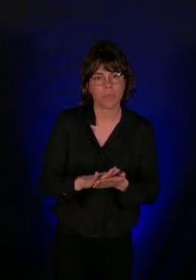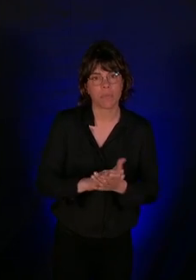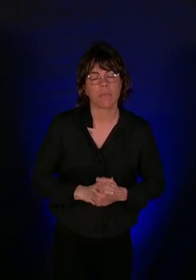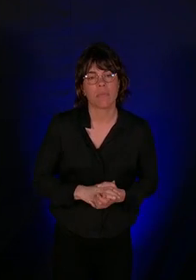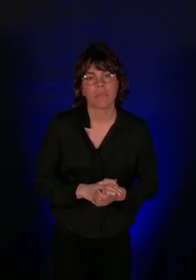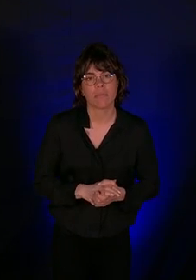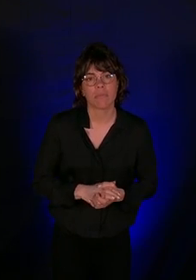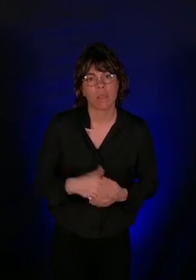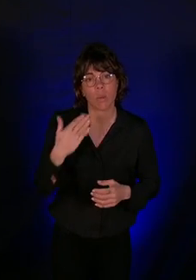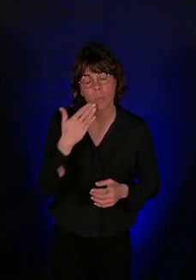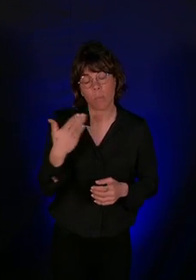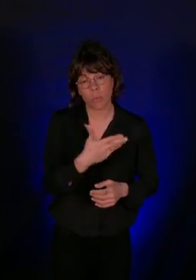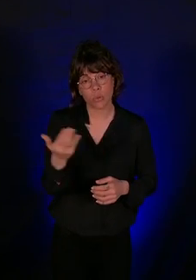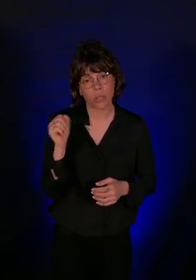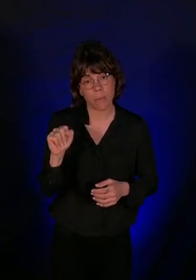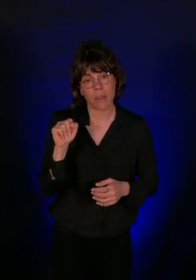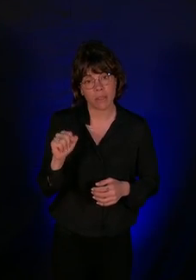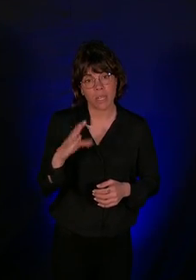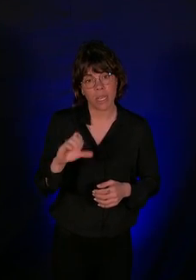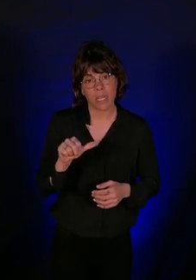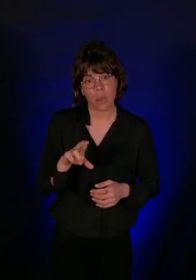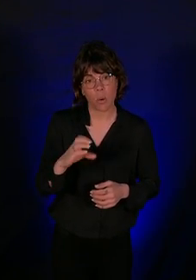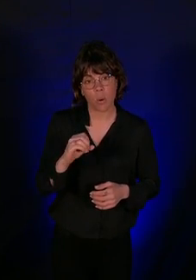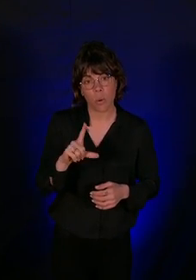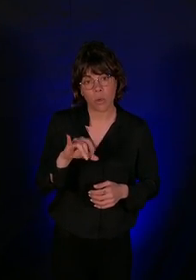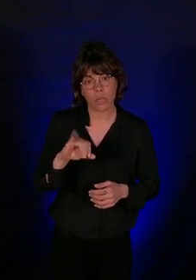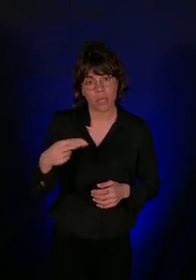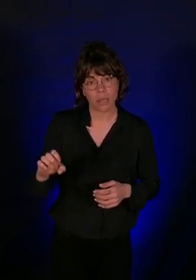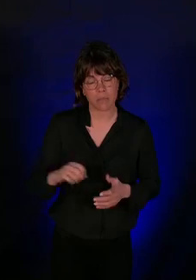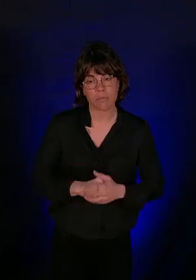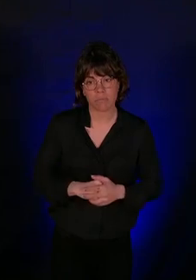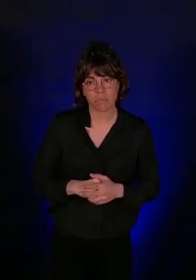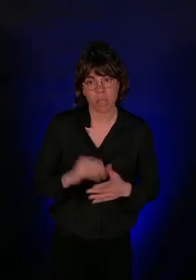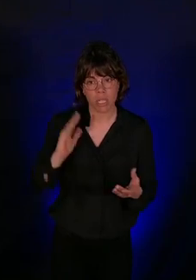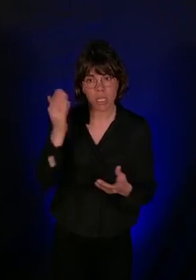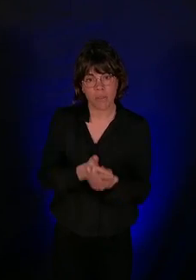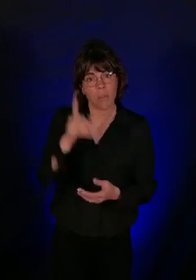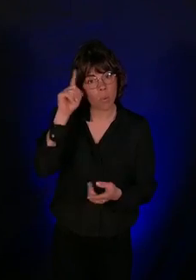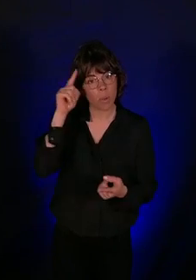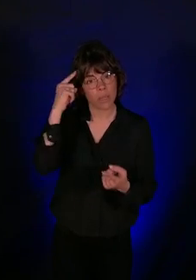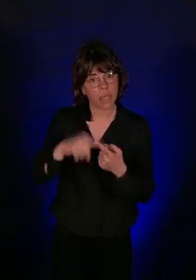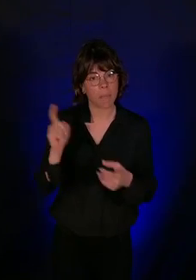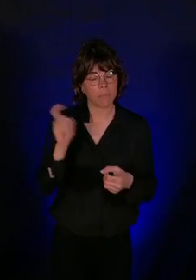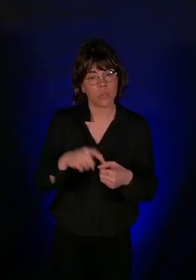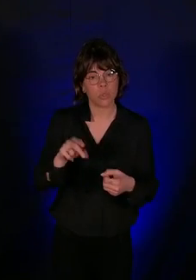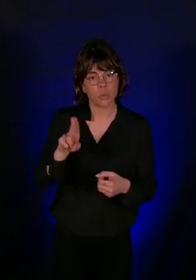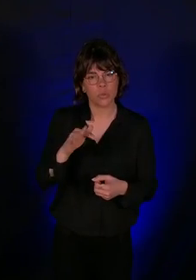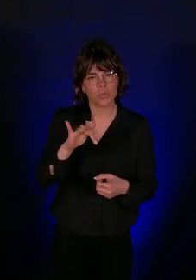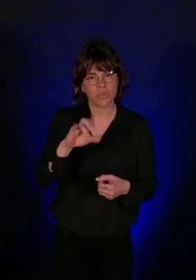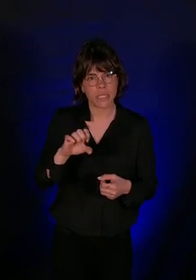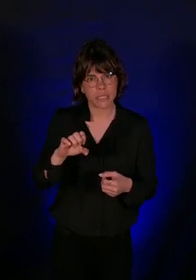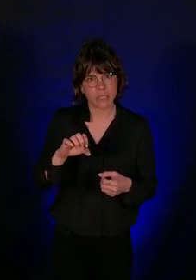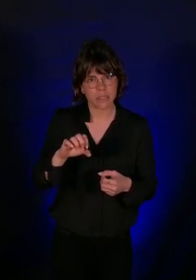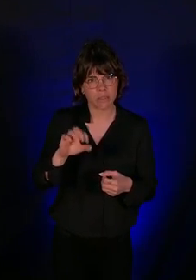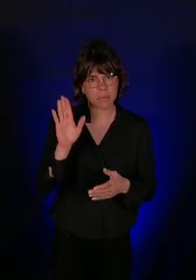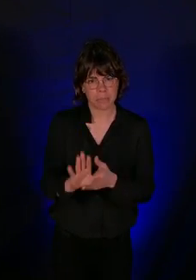oui oui bonjour les camarade Caroline VI donc j'interviens au nom du ufi CGT des territoriax